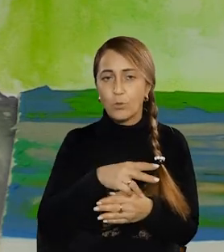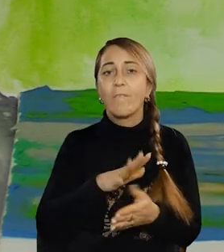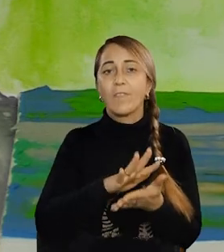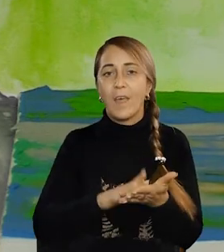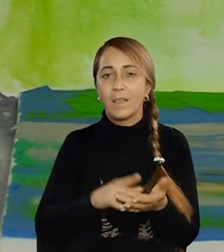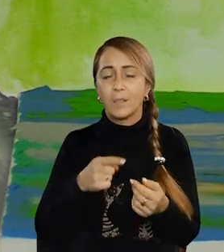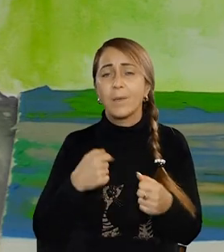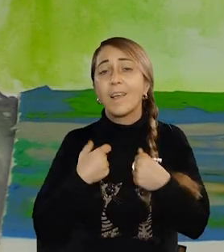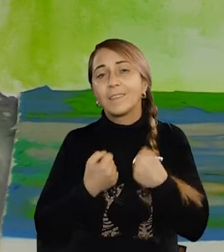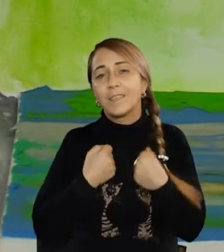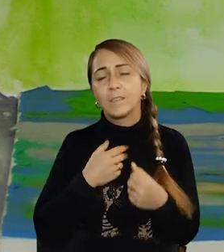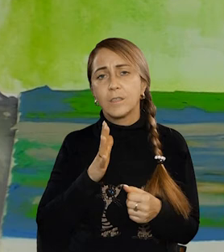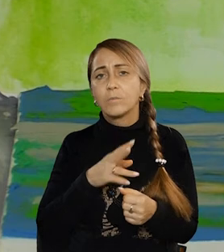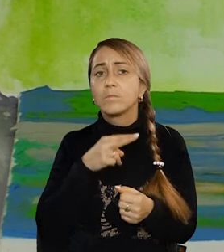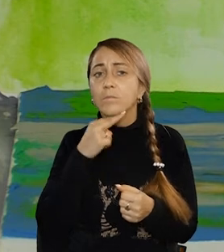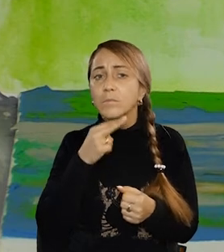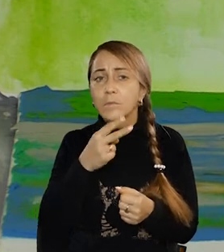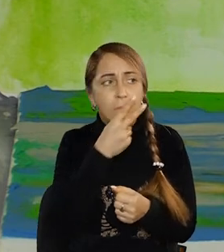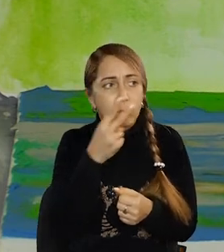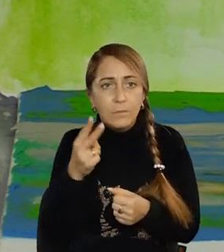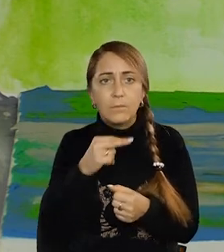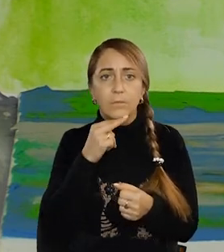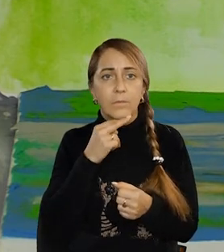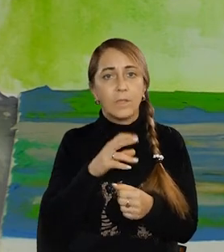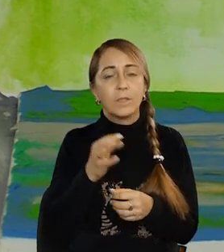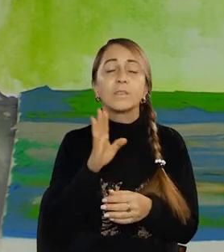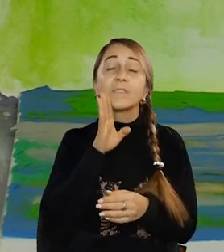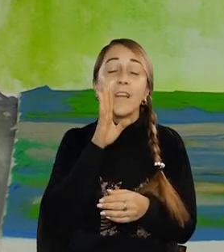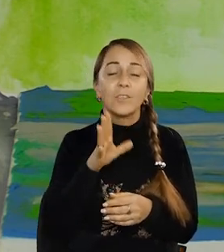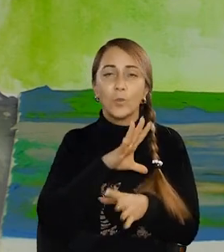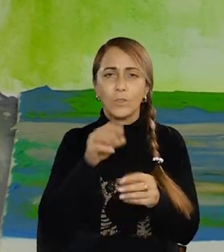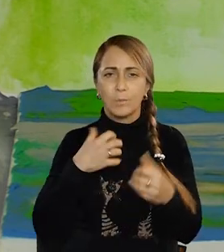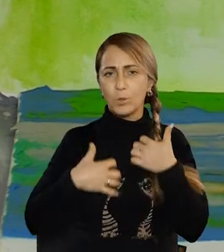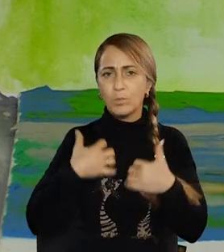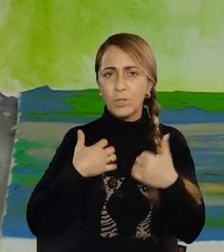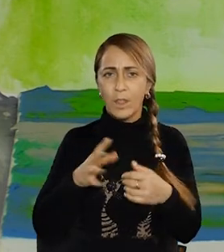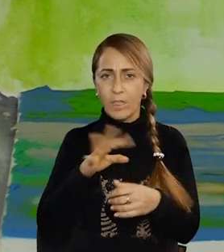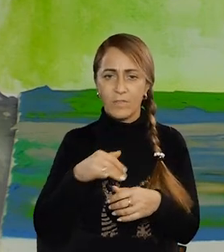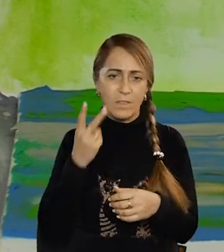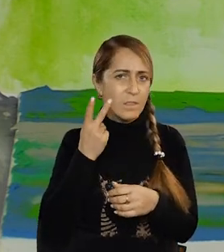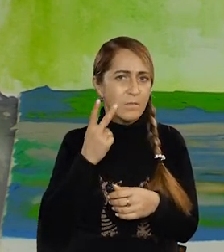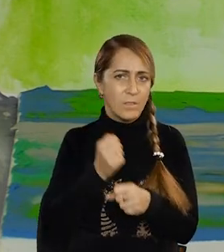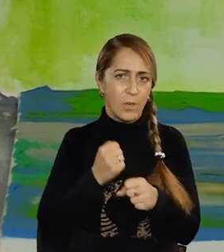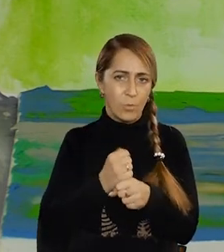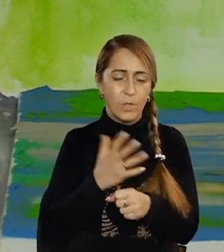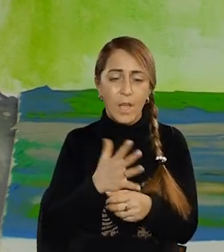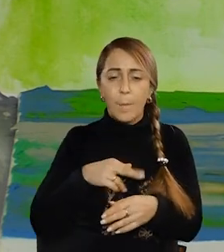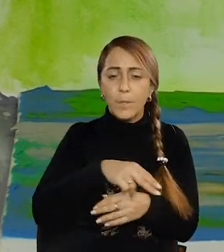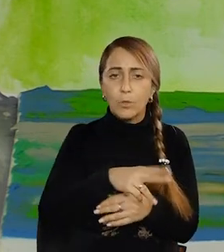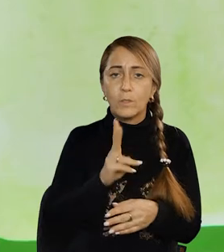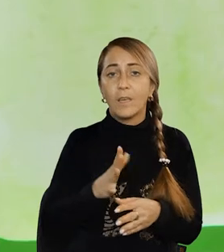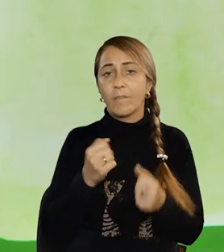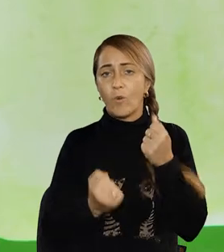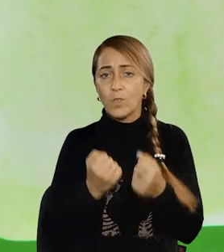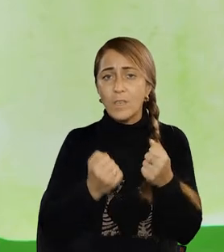Тепер я старався бути обережнішим і обачнішим, адже зранку всі поспішають на роботу, як пішоходи, так і